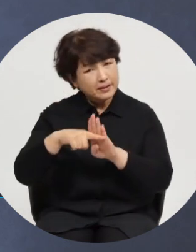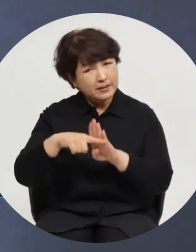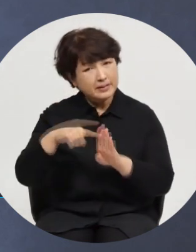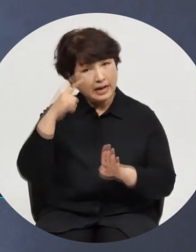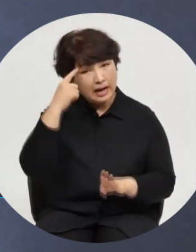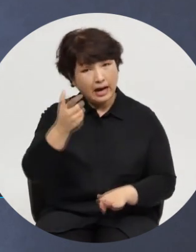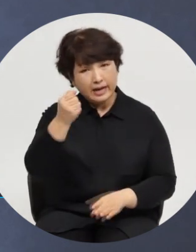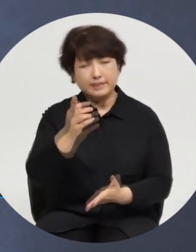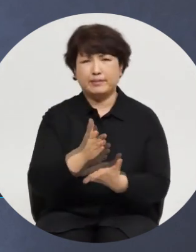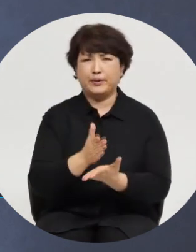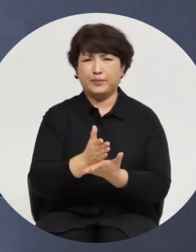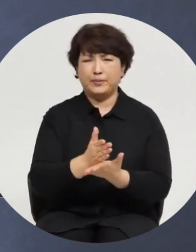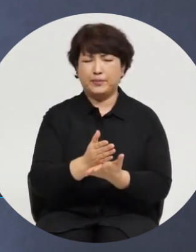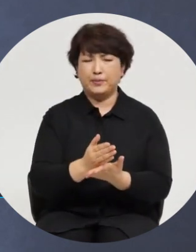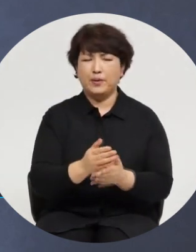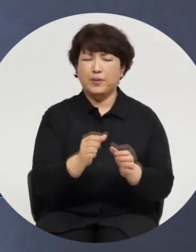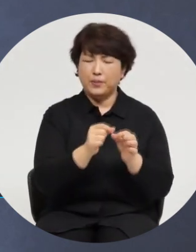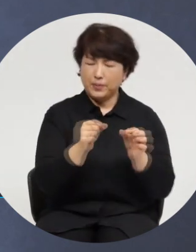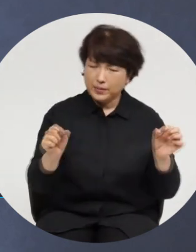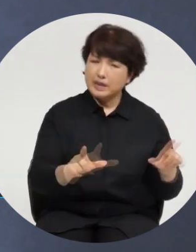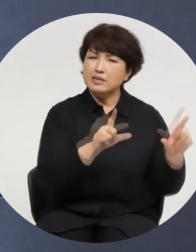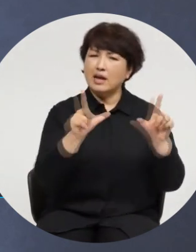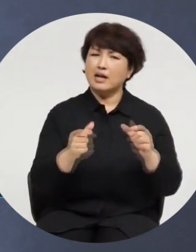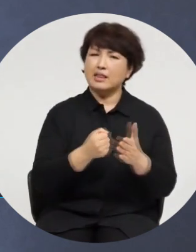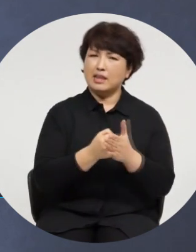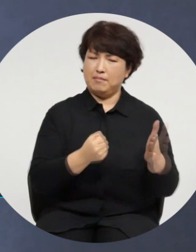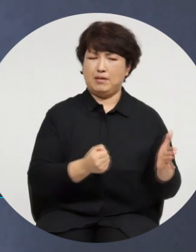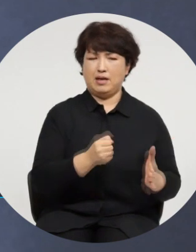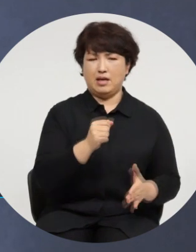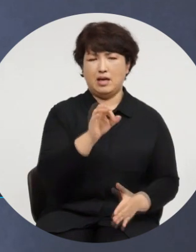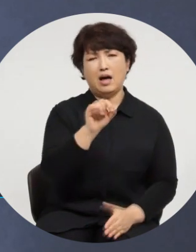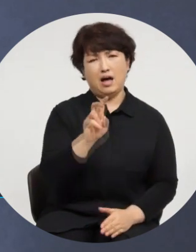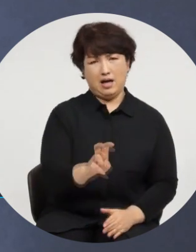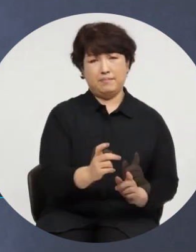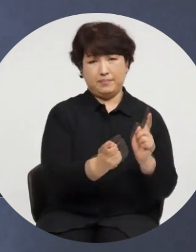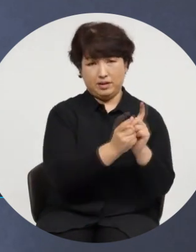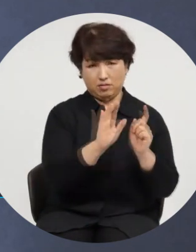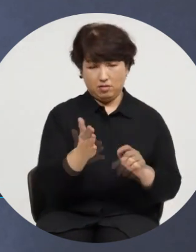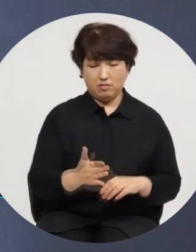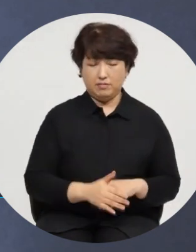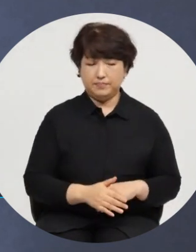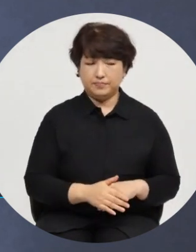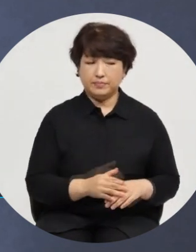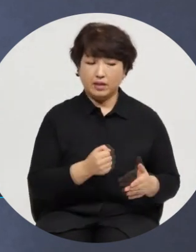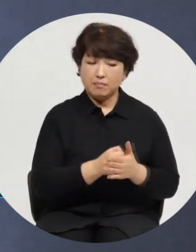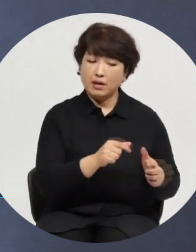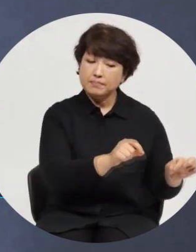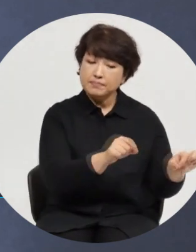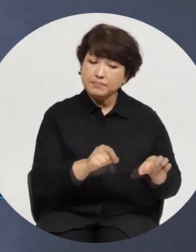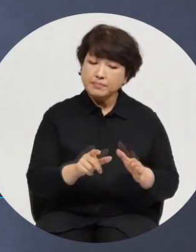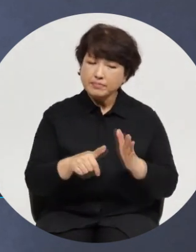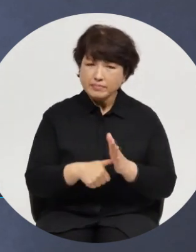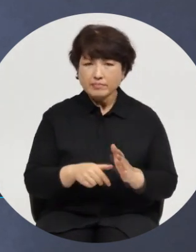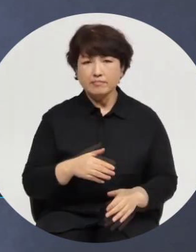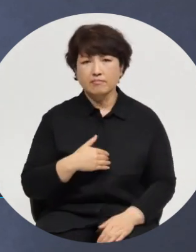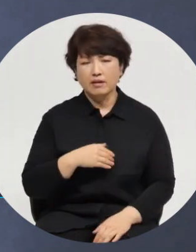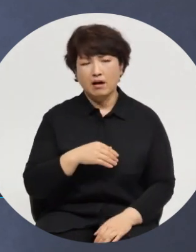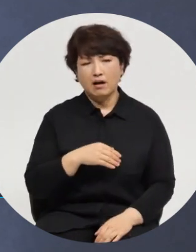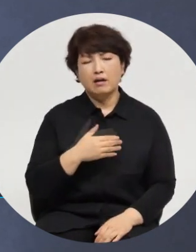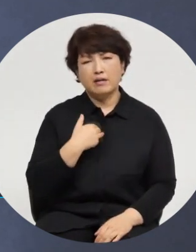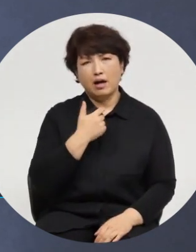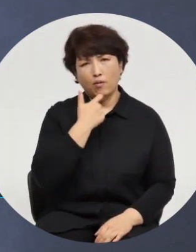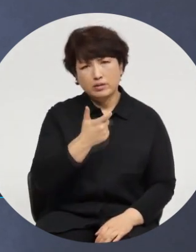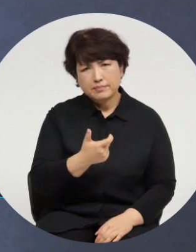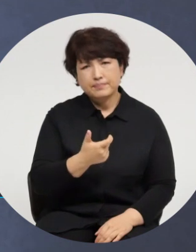말고 살만큼 살아서 생긴 병이 니까 아 내가 좀 나이가 들었구나 내가 앉아 50이 넘어